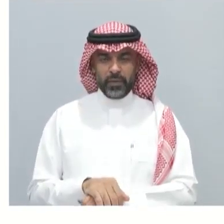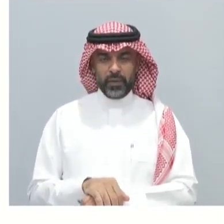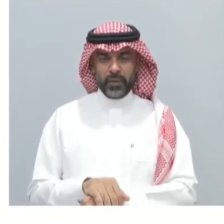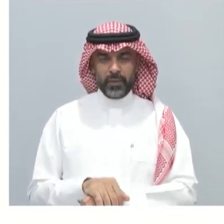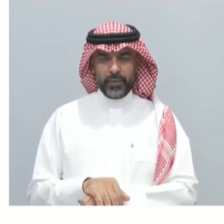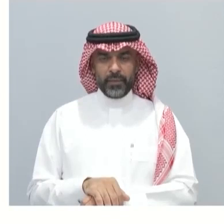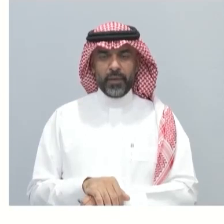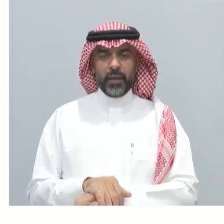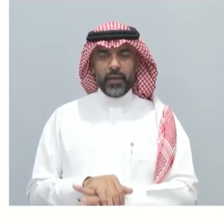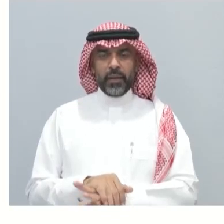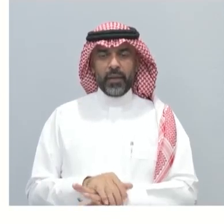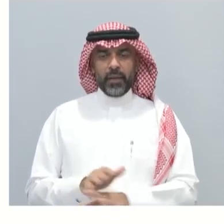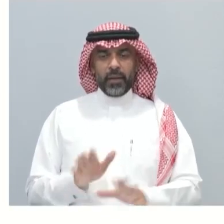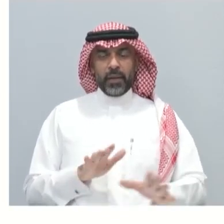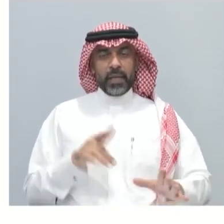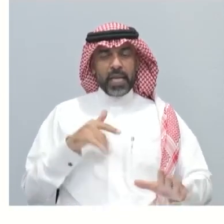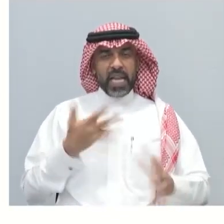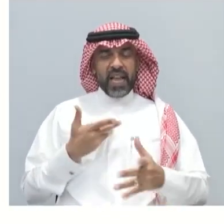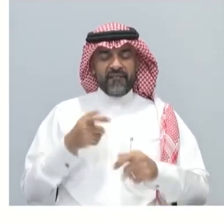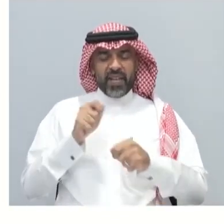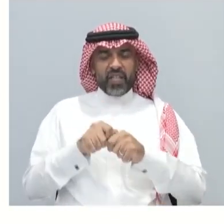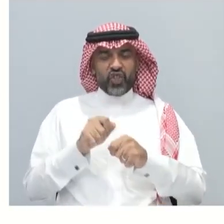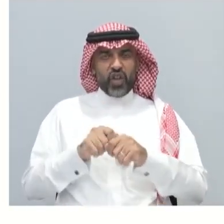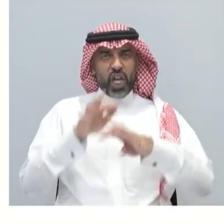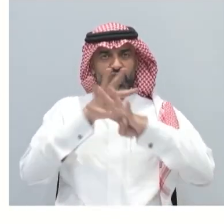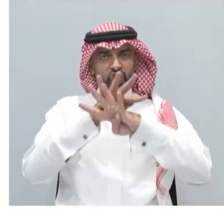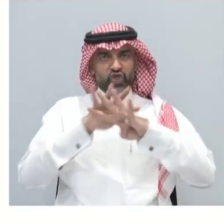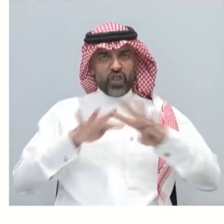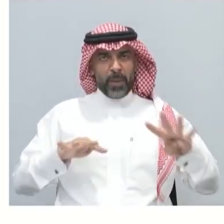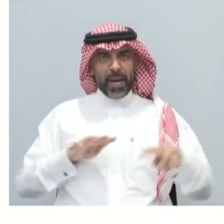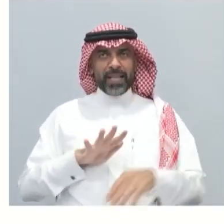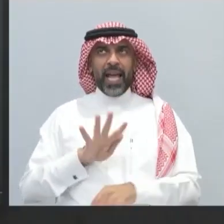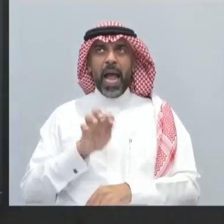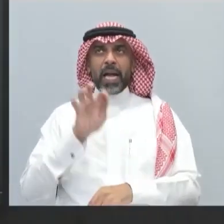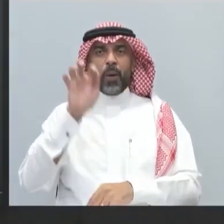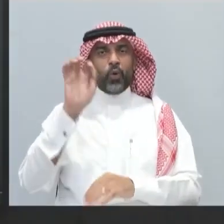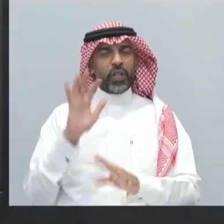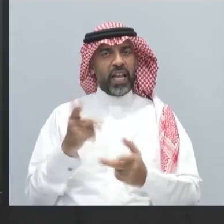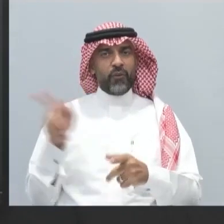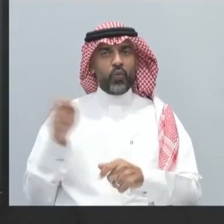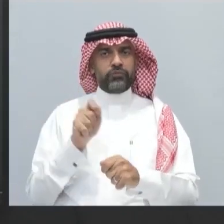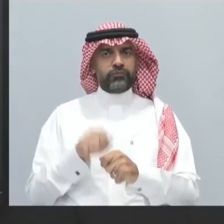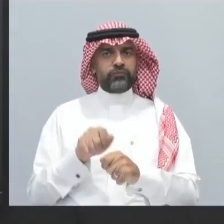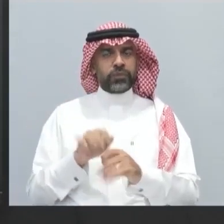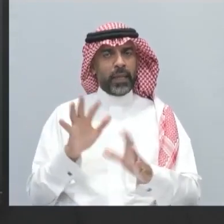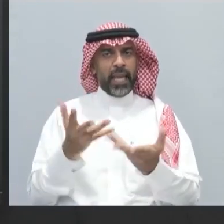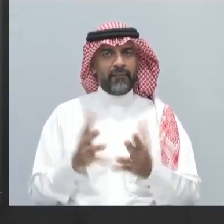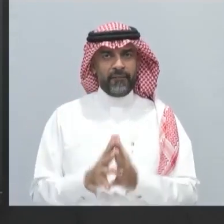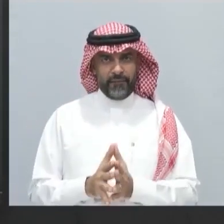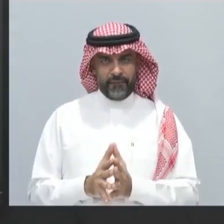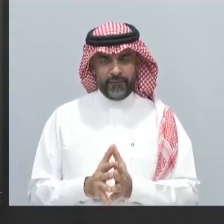هنا ايضا مراحل انشاء شبكه العناكب كيف تقوم العناكب